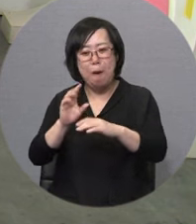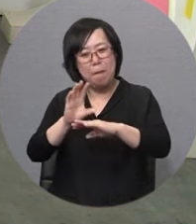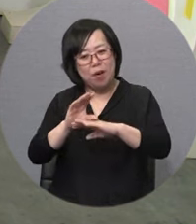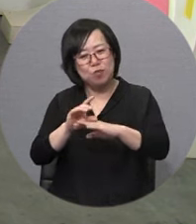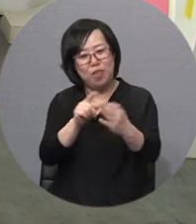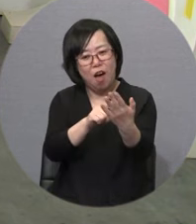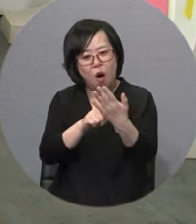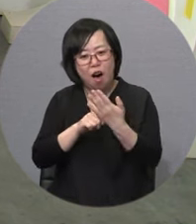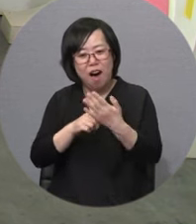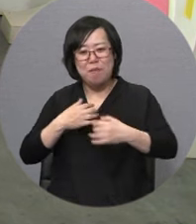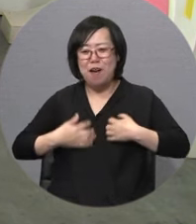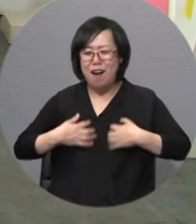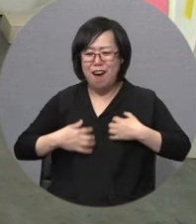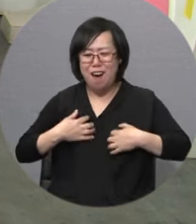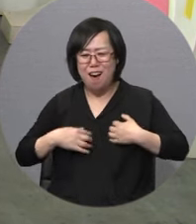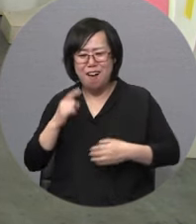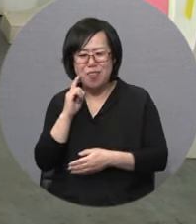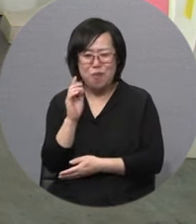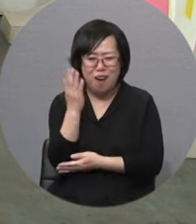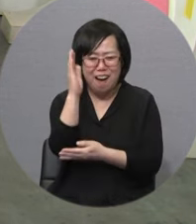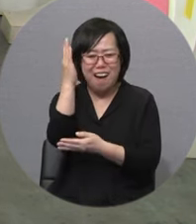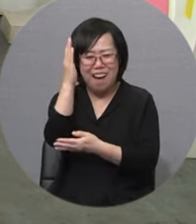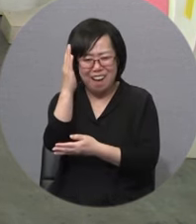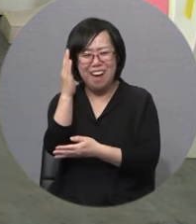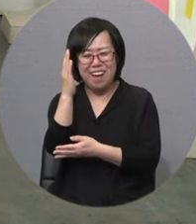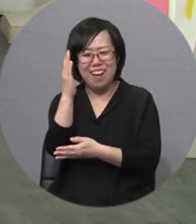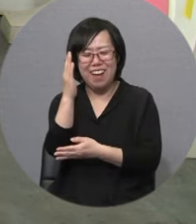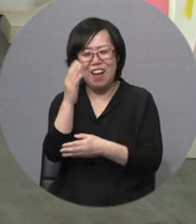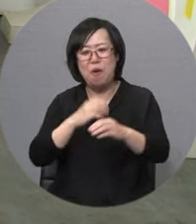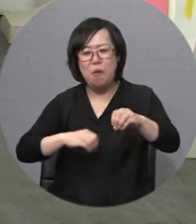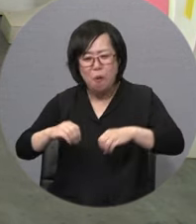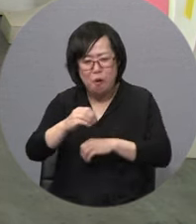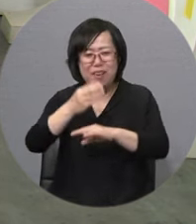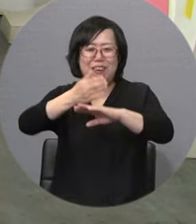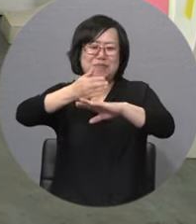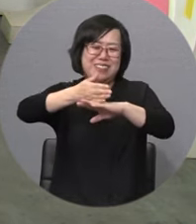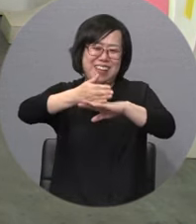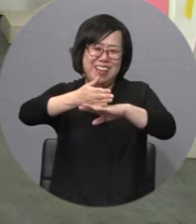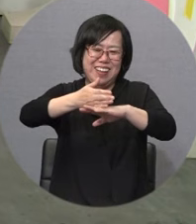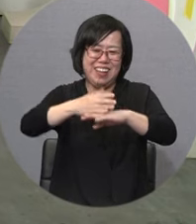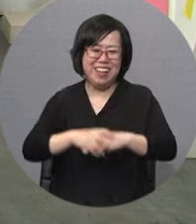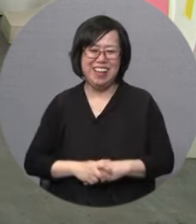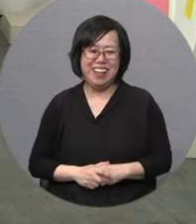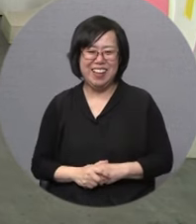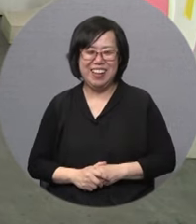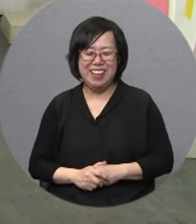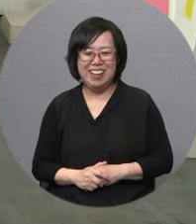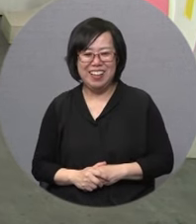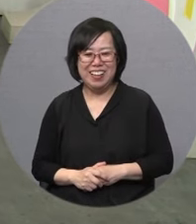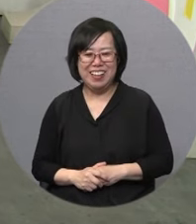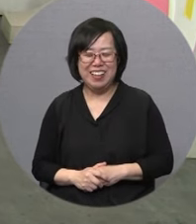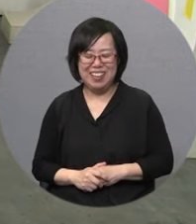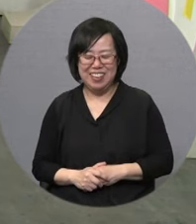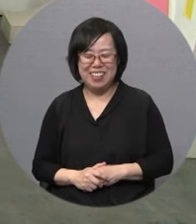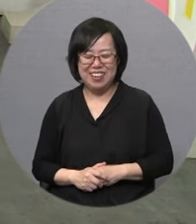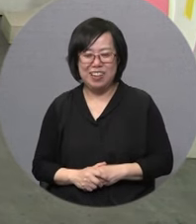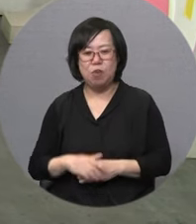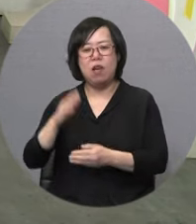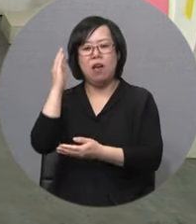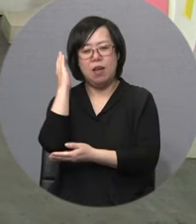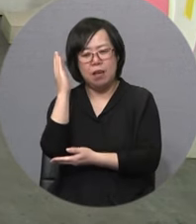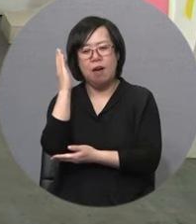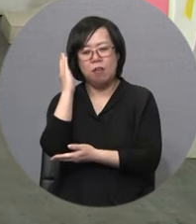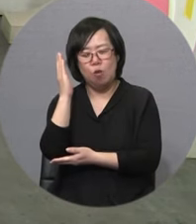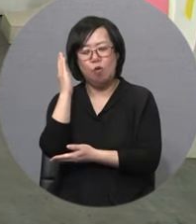반갑고 영광스럽습니다. 반갑습니다. 아유, 감사드립니다, 형님. 아, 그래요. 네. 저 우리 뭐 얘기를 뭐 두